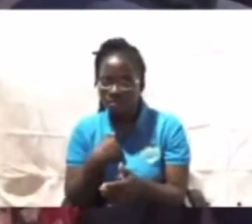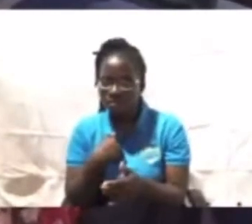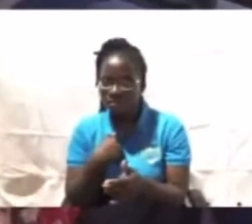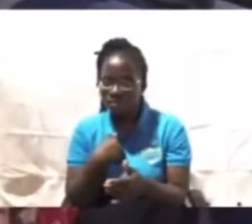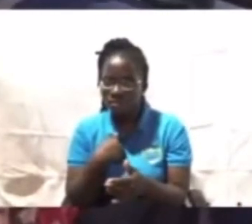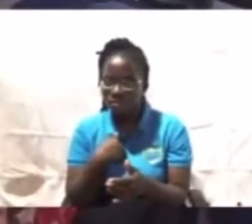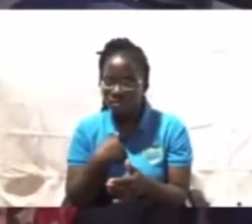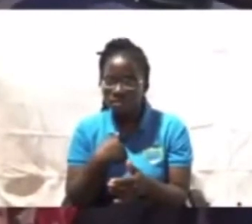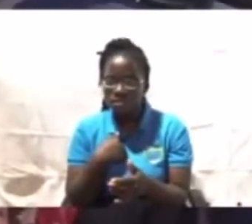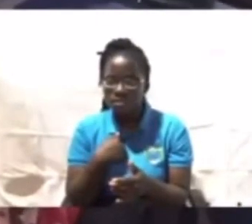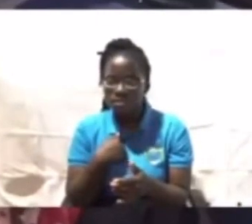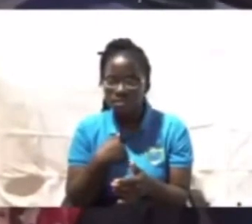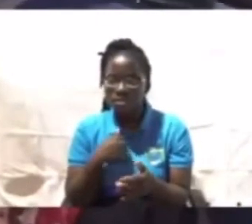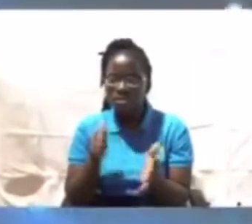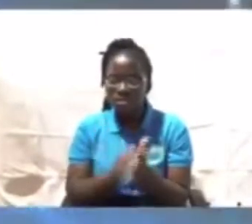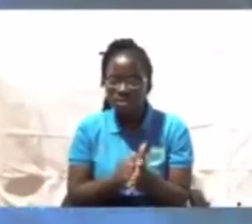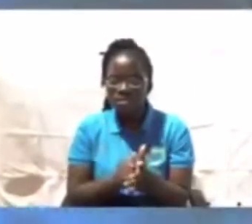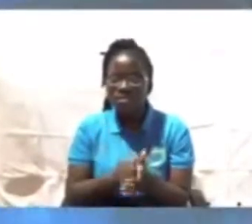omudi ama oyi